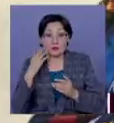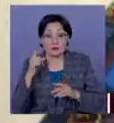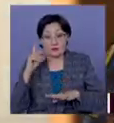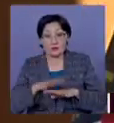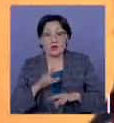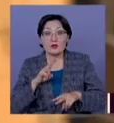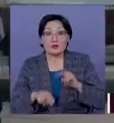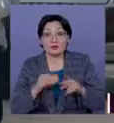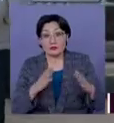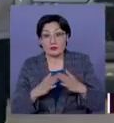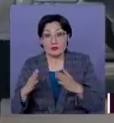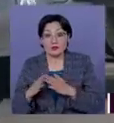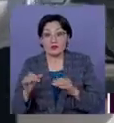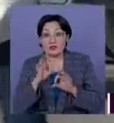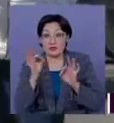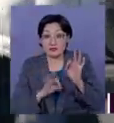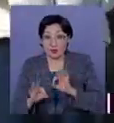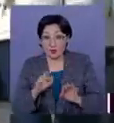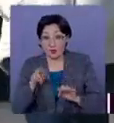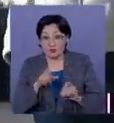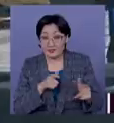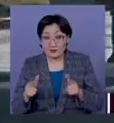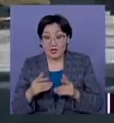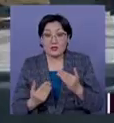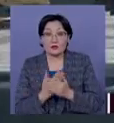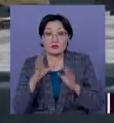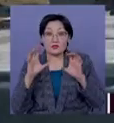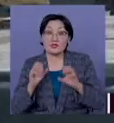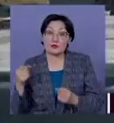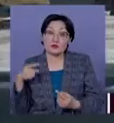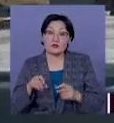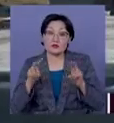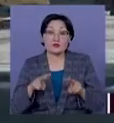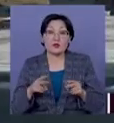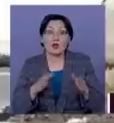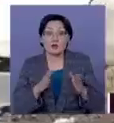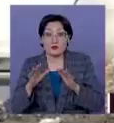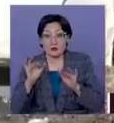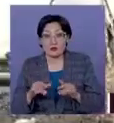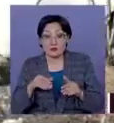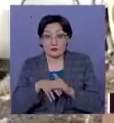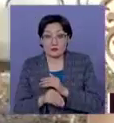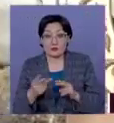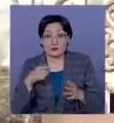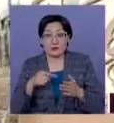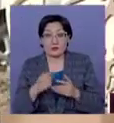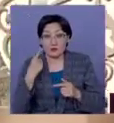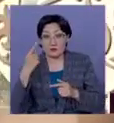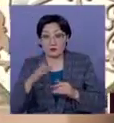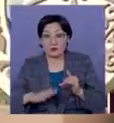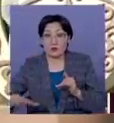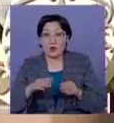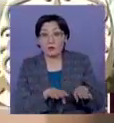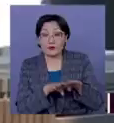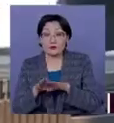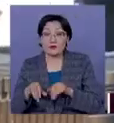әкімдігі сәулетті ғимараттардың дизайн кодын әзірлейтін болды. Жаңа заңға сәйкес арнайы жүйе енгізілмек. Оған қоса қаланың шеткі аумақтарын